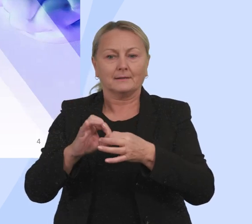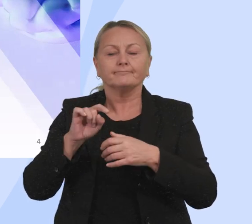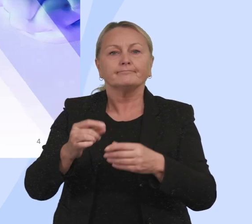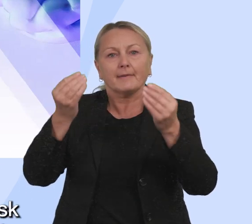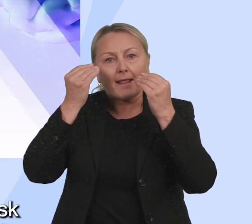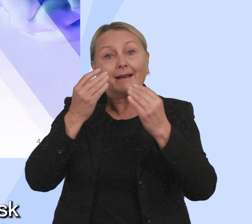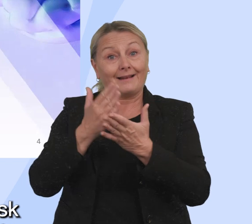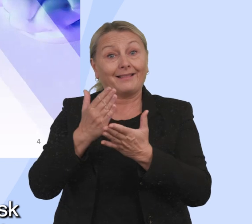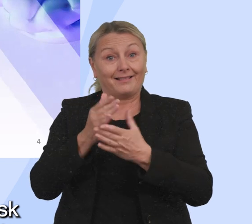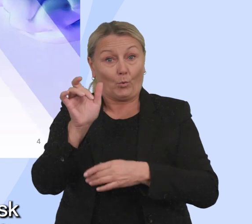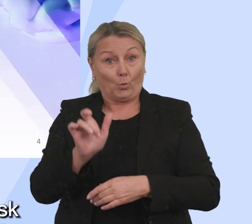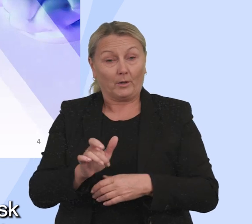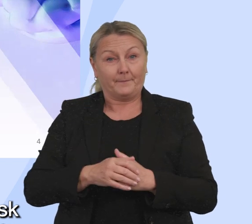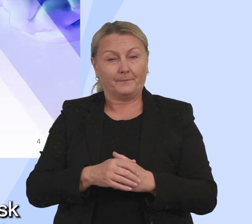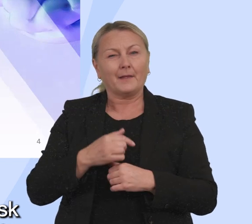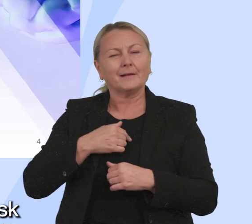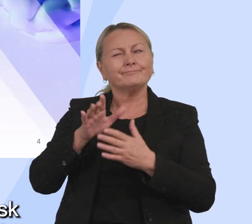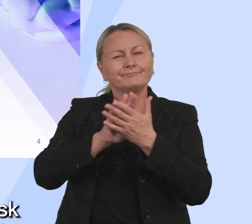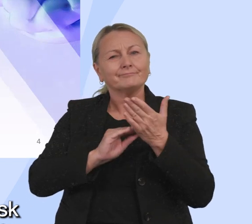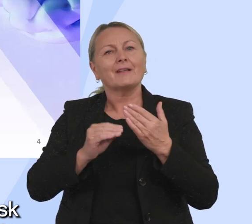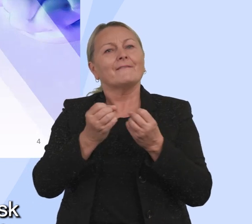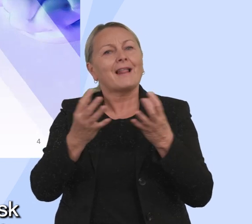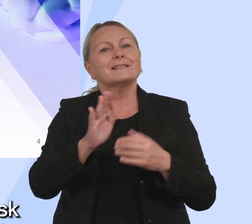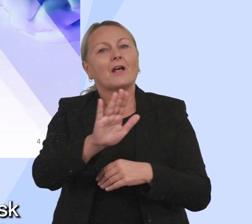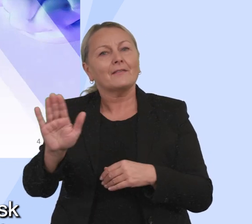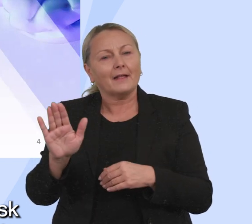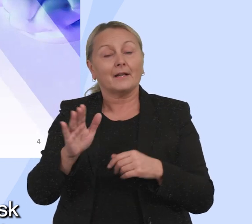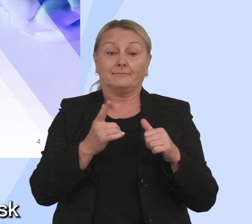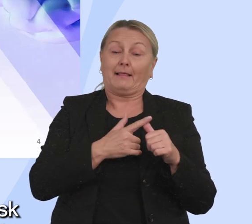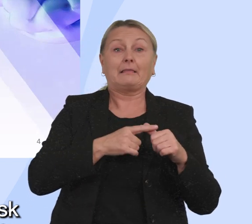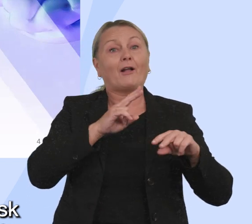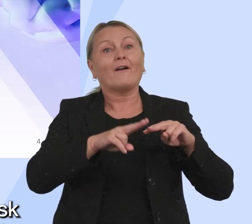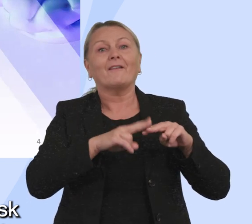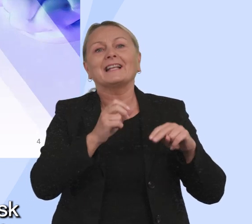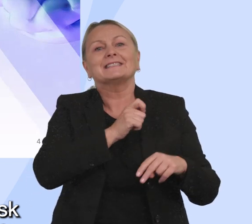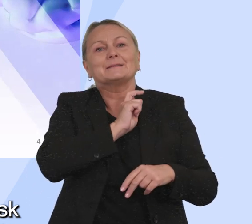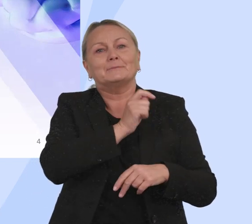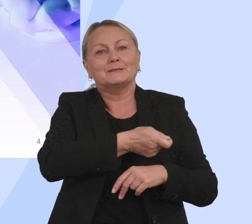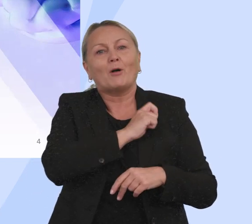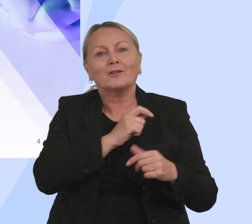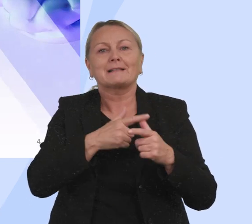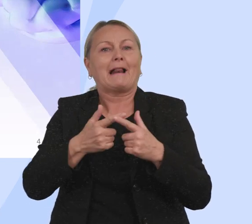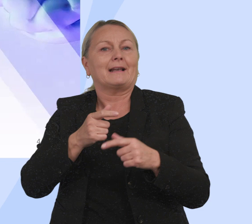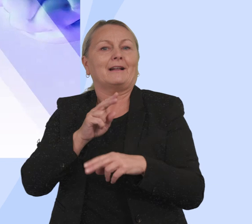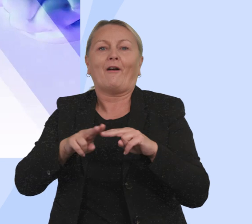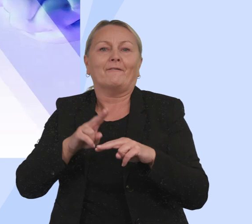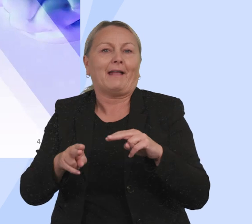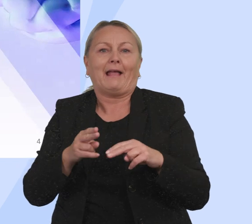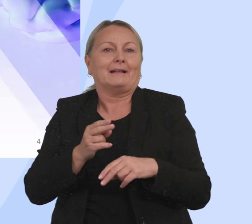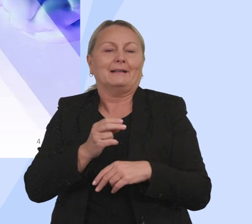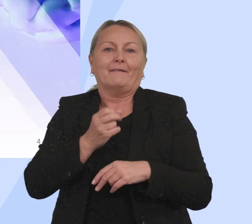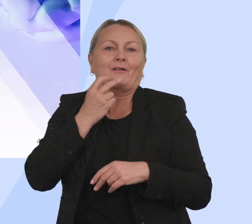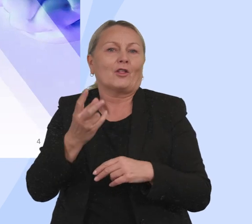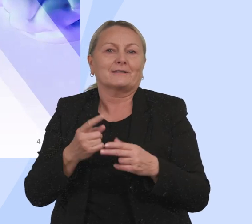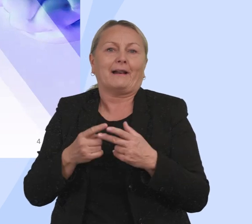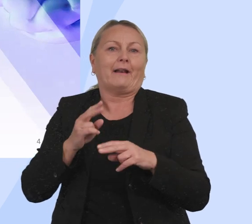kan enten café-spansk, eller café-fransk, eller café et eller andet sprog, for det første, man lærer på de forskellige